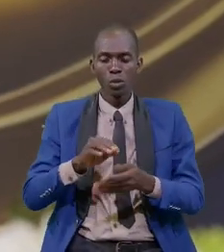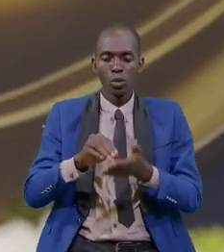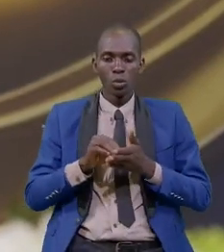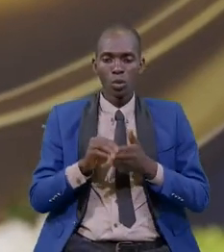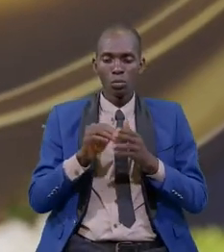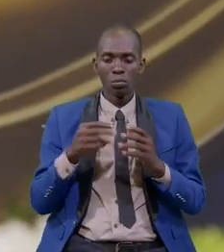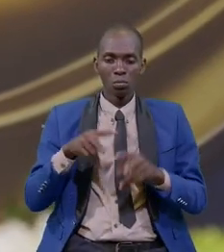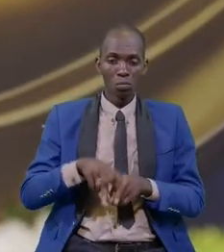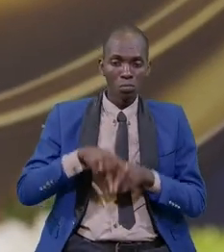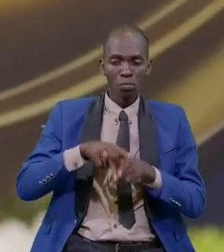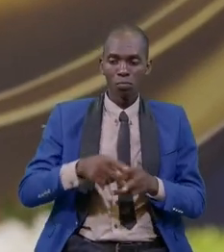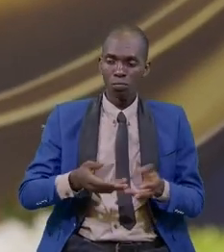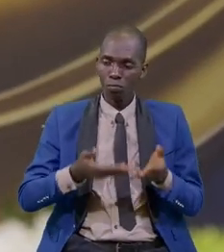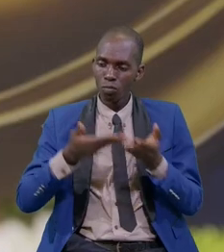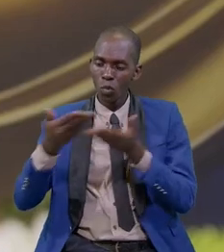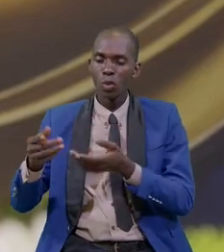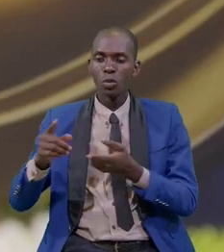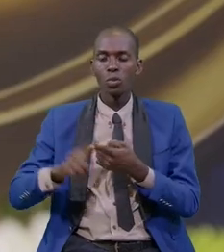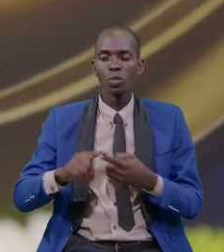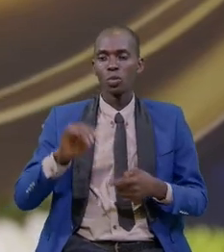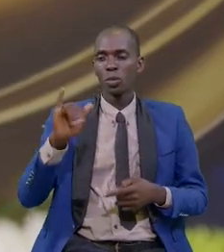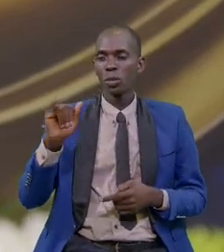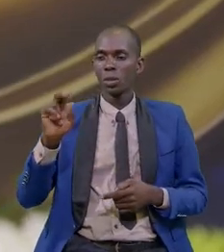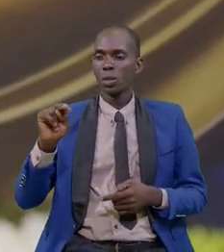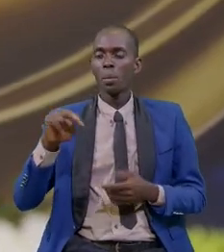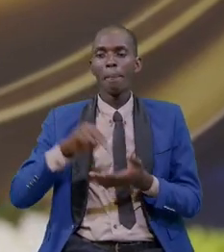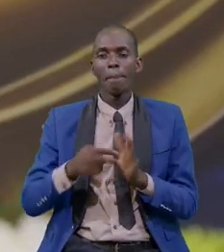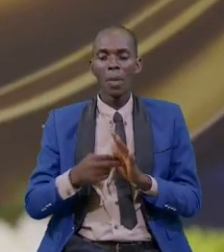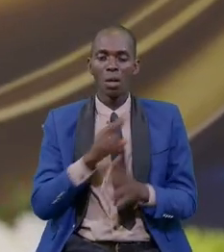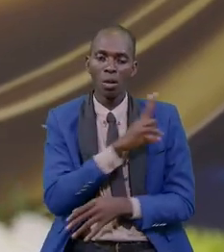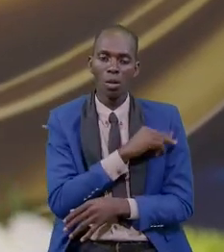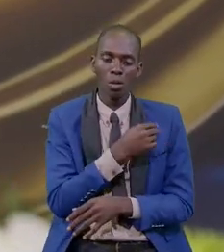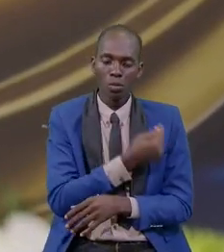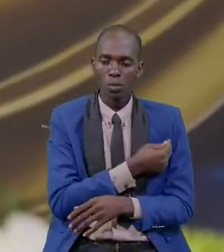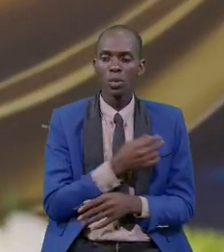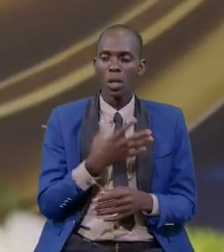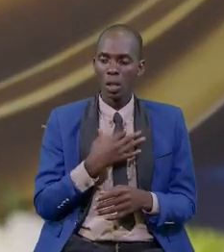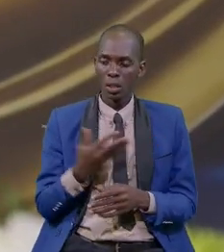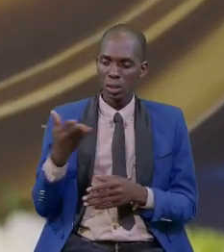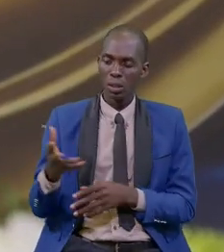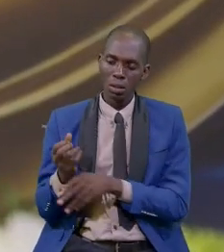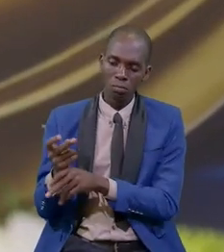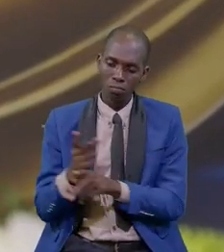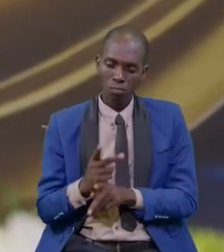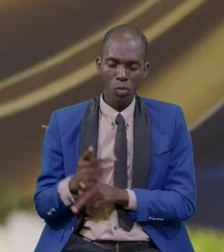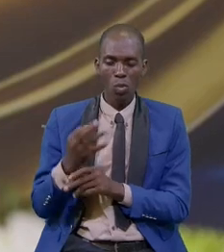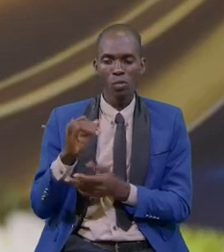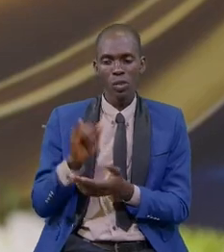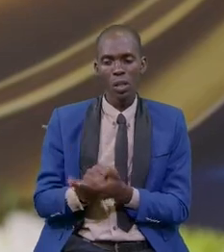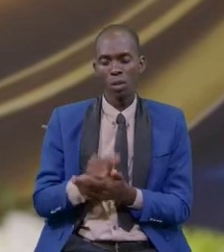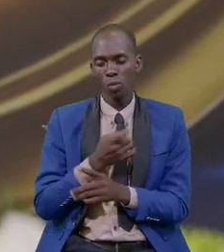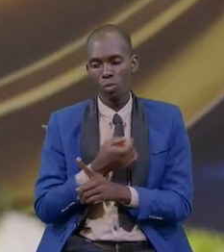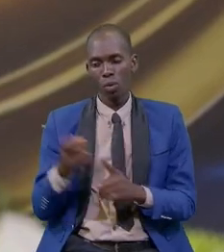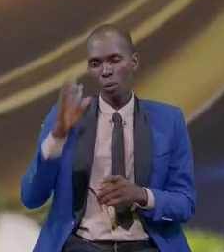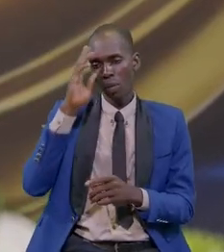hôtellerie. Hôtellerie, c'est une clinique, un hôpital. Il a le pris et le l'amena là-bas. Il prit